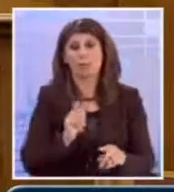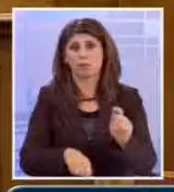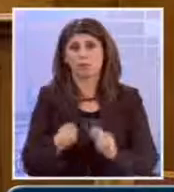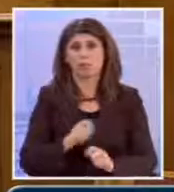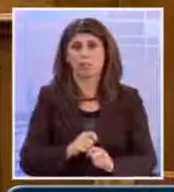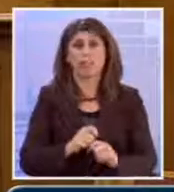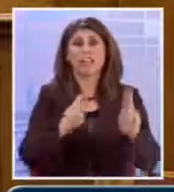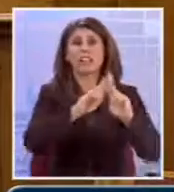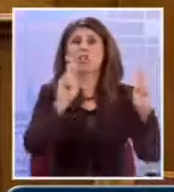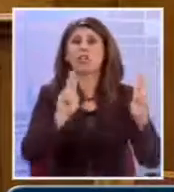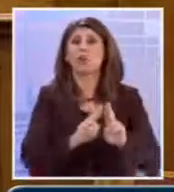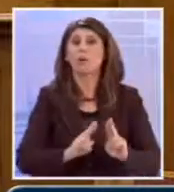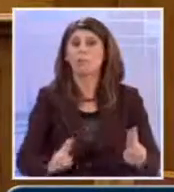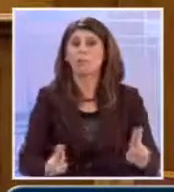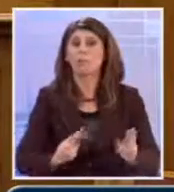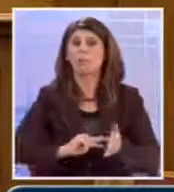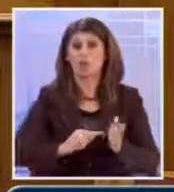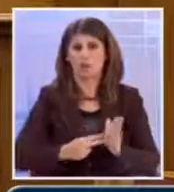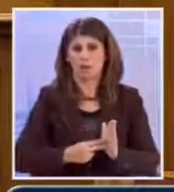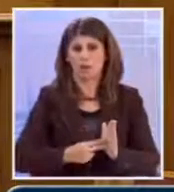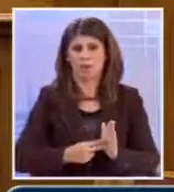η διεθνοποιημένη οικονομία.